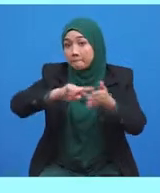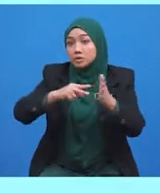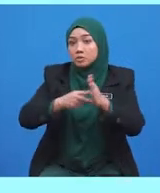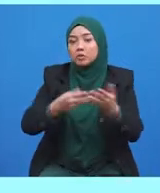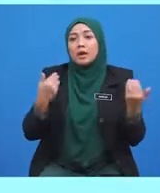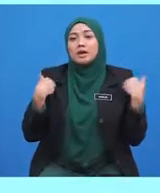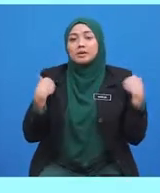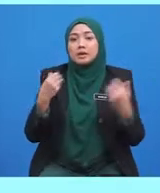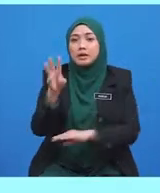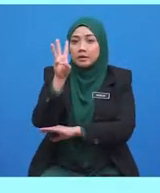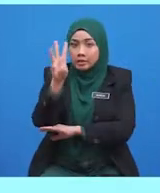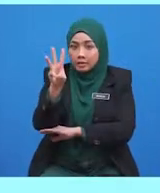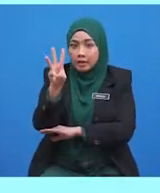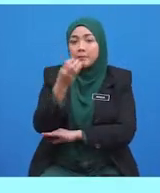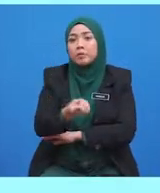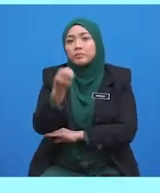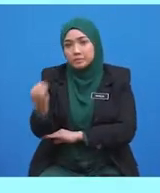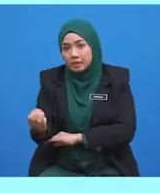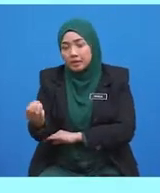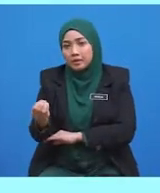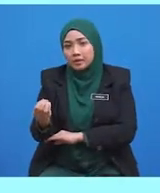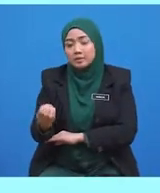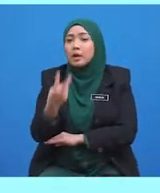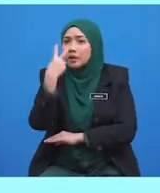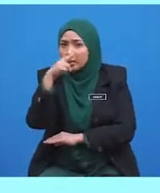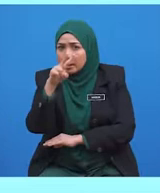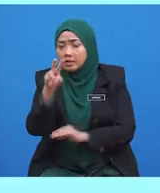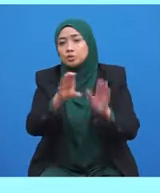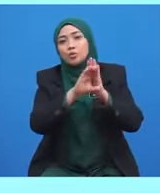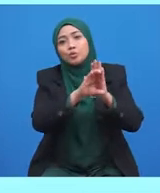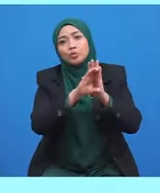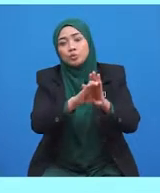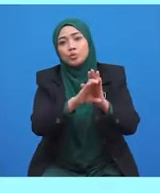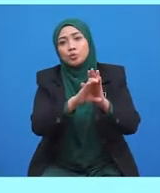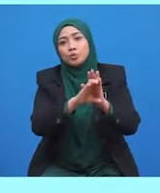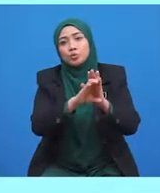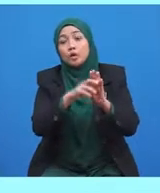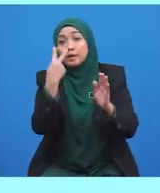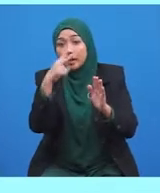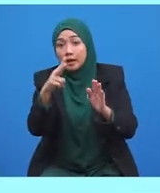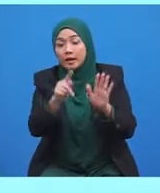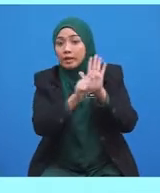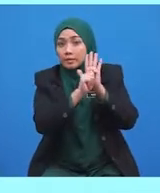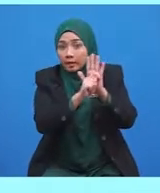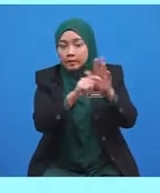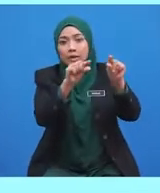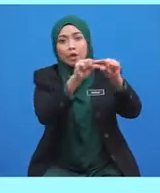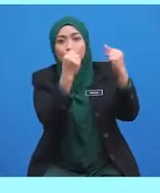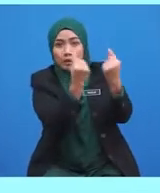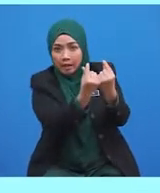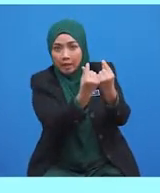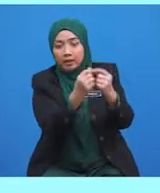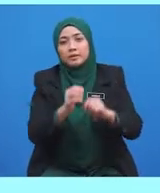ada 6 objek. Lihat contoh ini pula. Lihat tanda gundal.